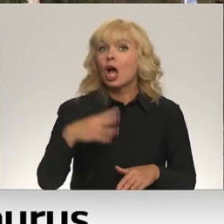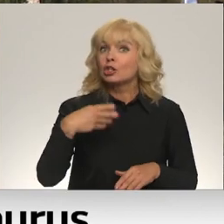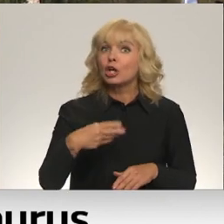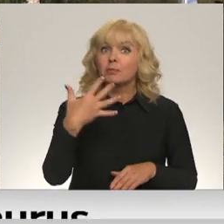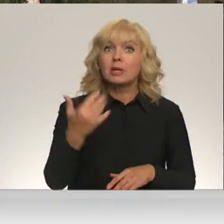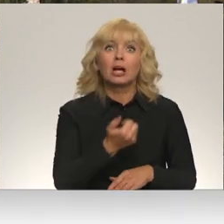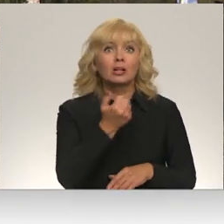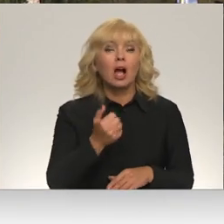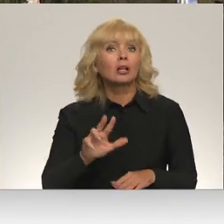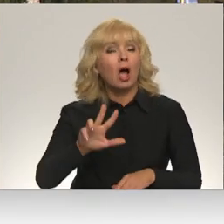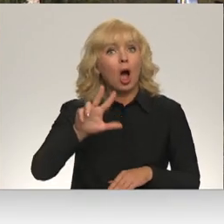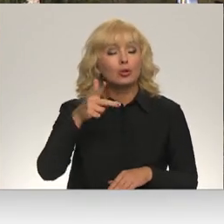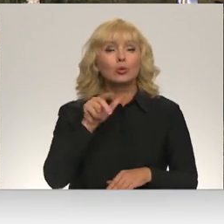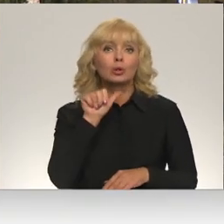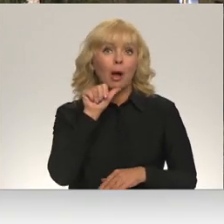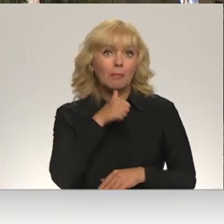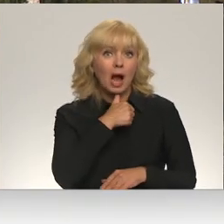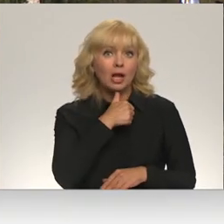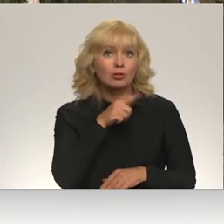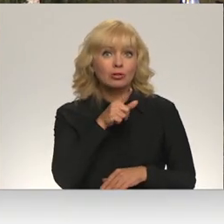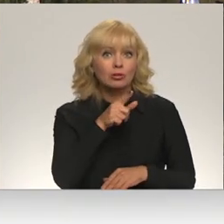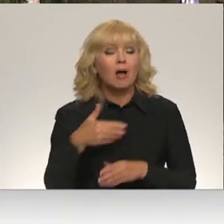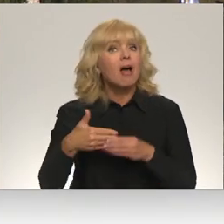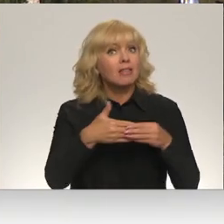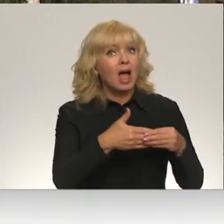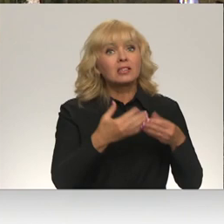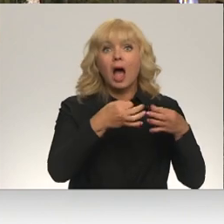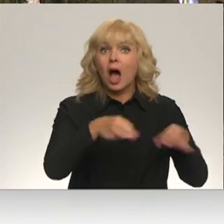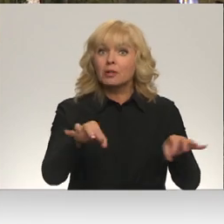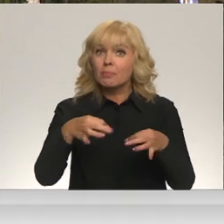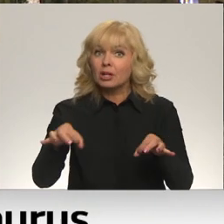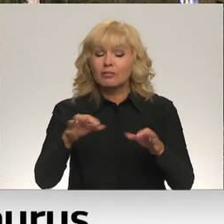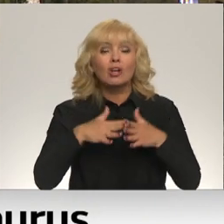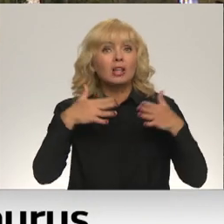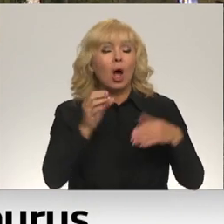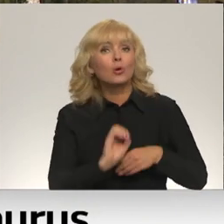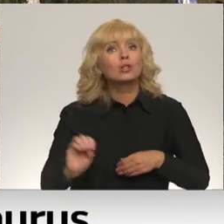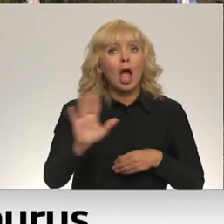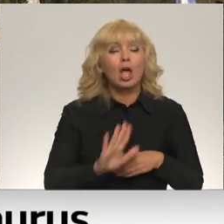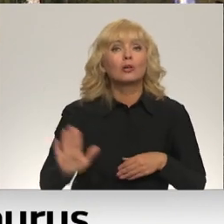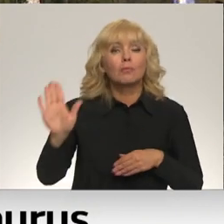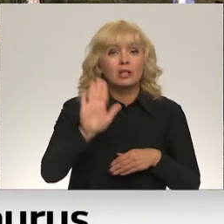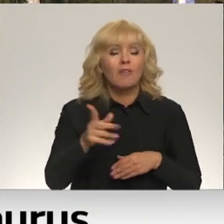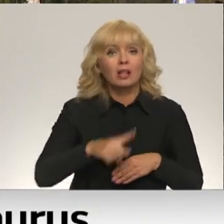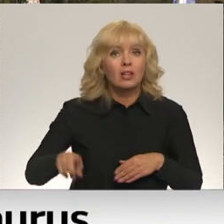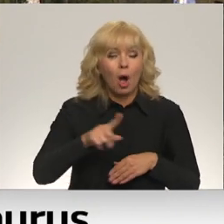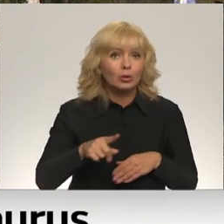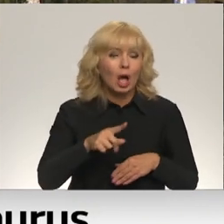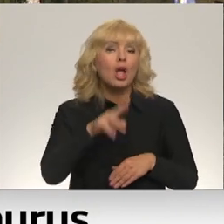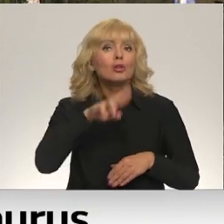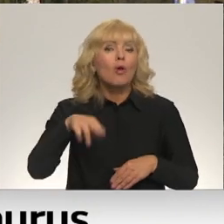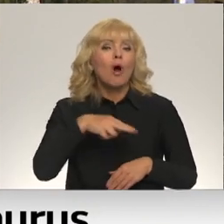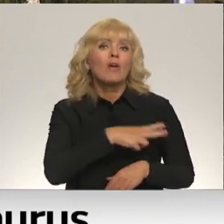45. Gada 8. maijs nesa atbrīvošanu daudzām Eiropas tautām – Norvēģijai, Dānijai,